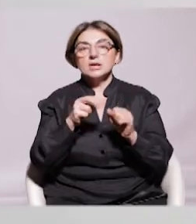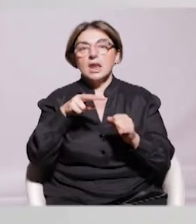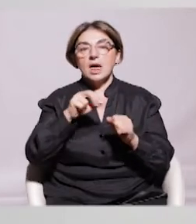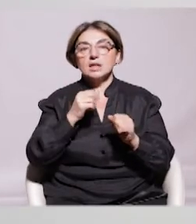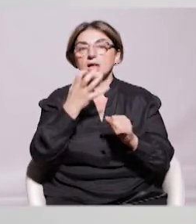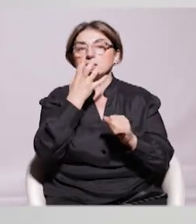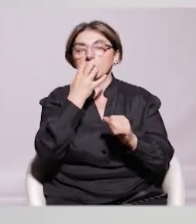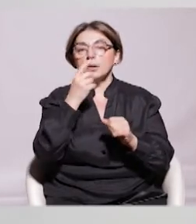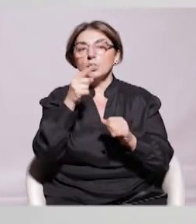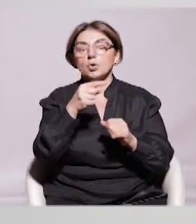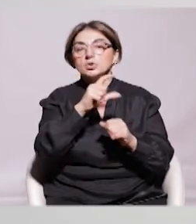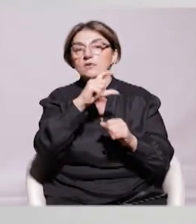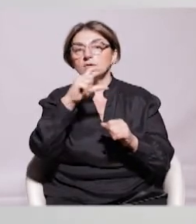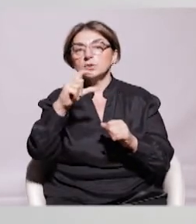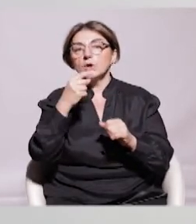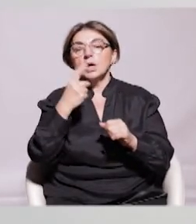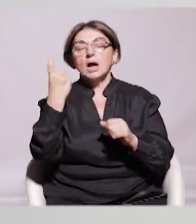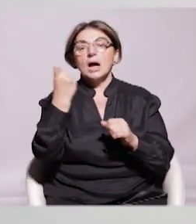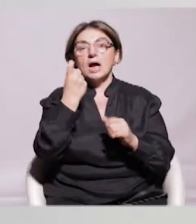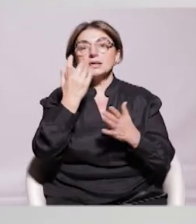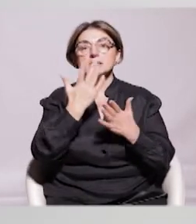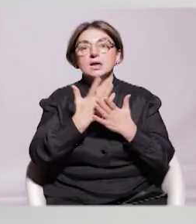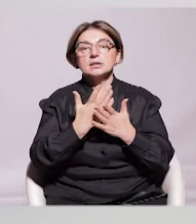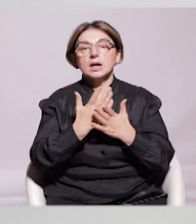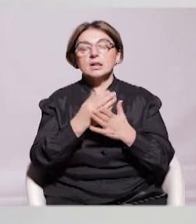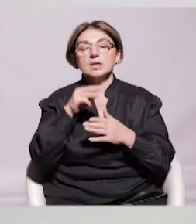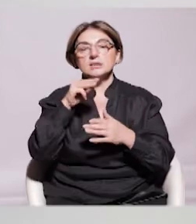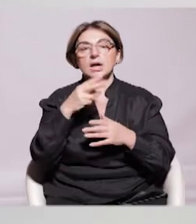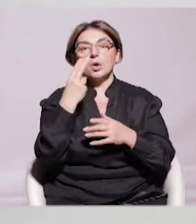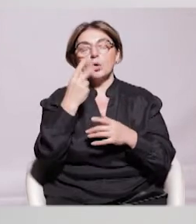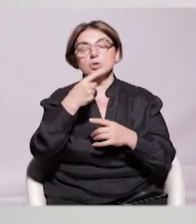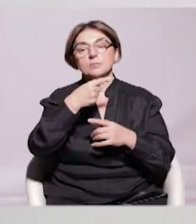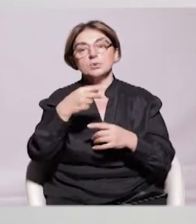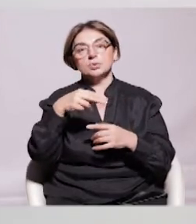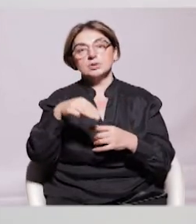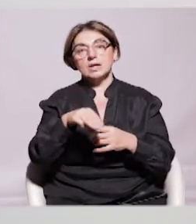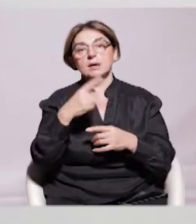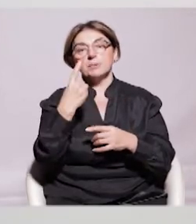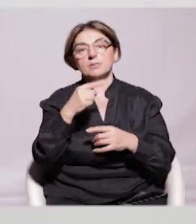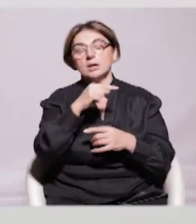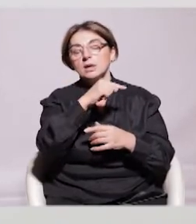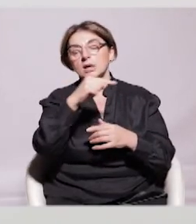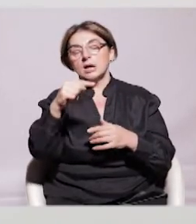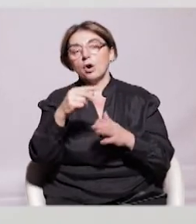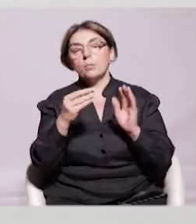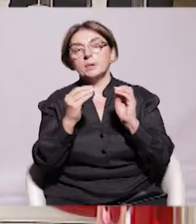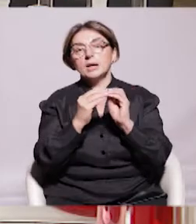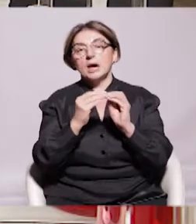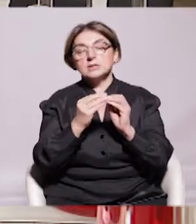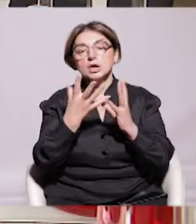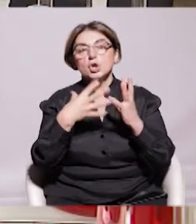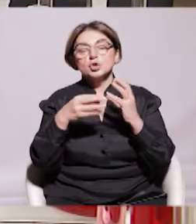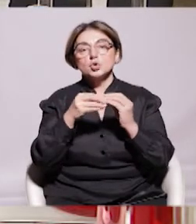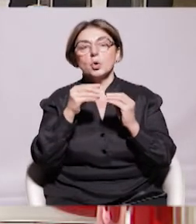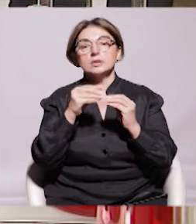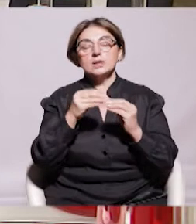ლამდა ტემპერატურული კოეფიციენტი, რომელსაც ხარისხად აქვს ტემეორეს მინუს ტემპირველი გაყოფილი 10-ზე.